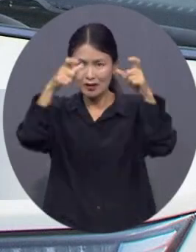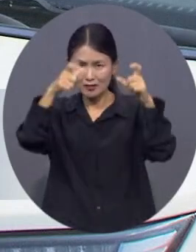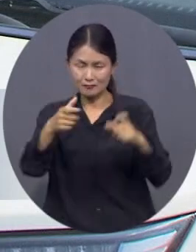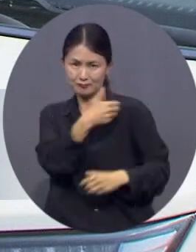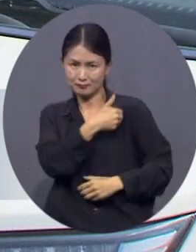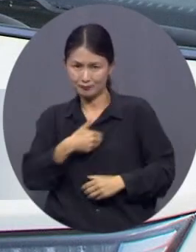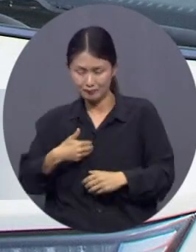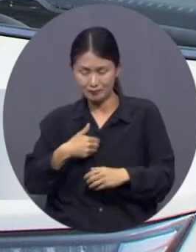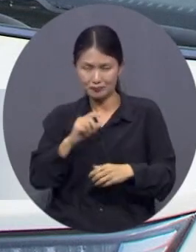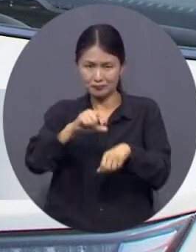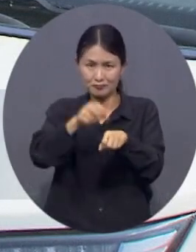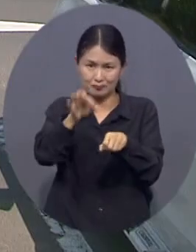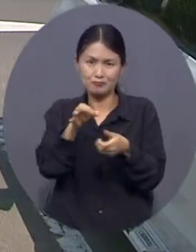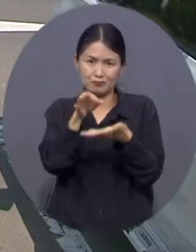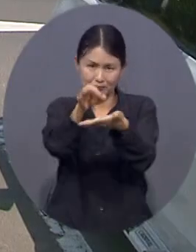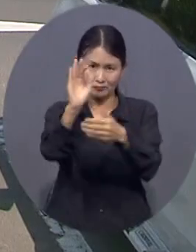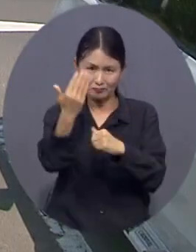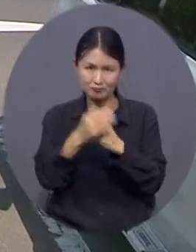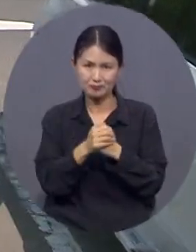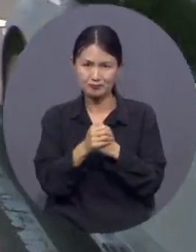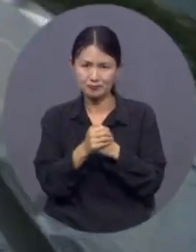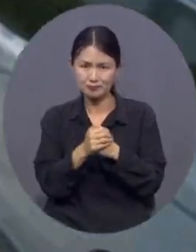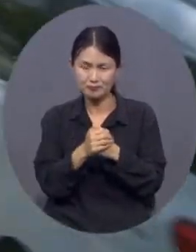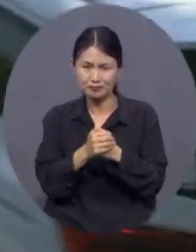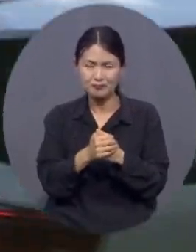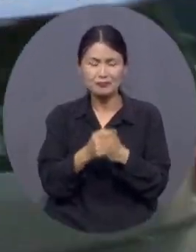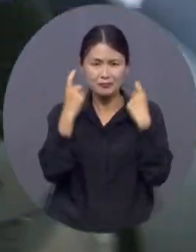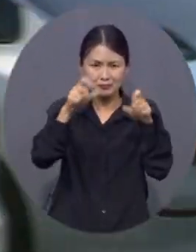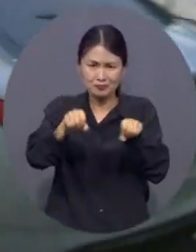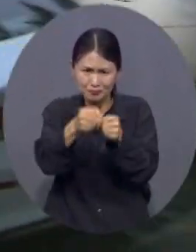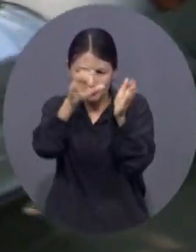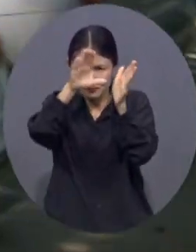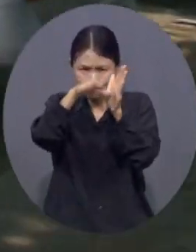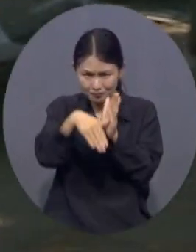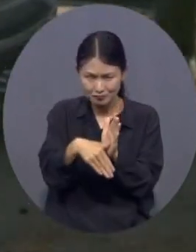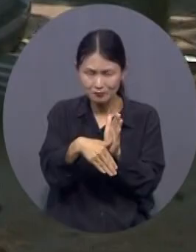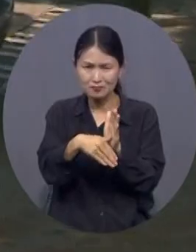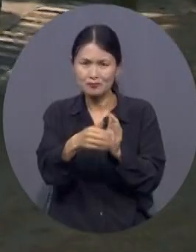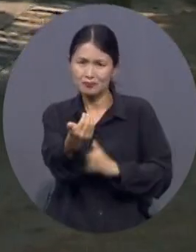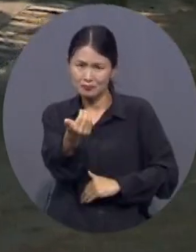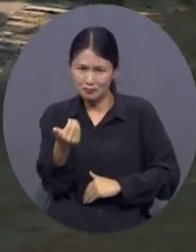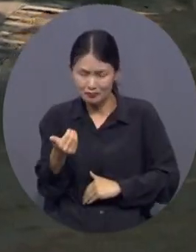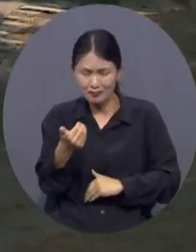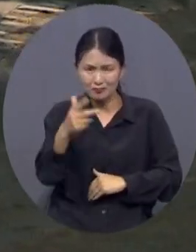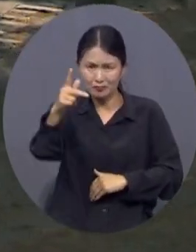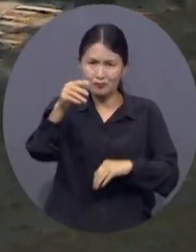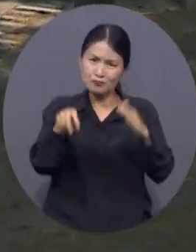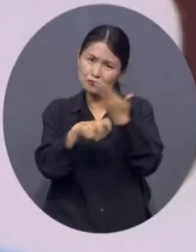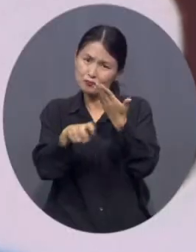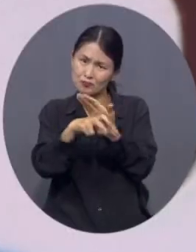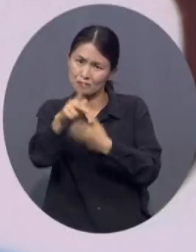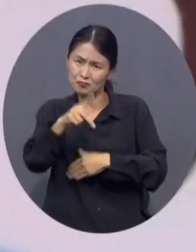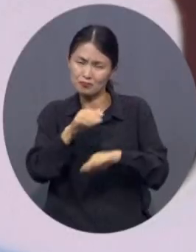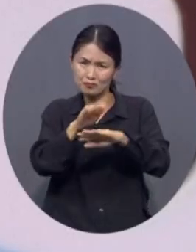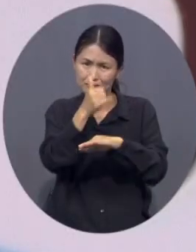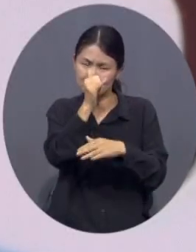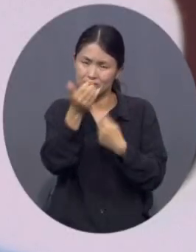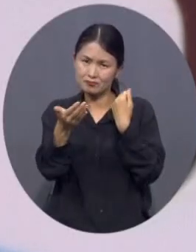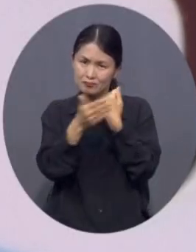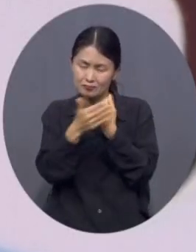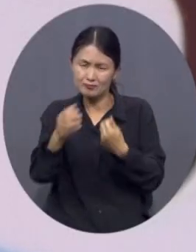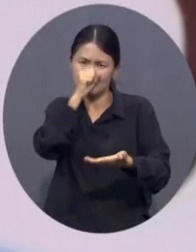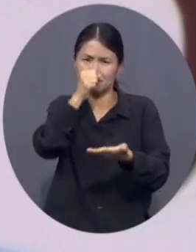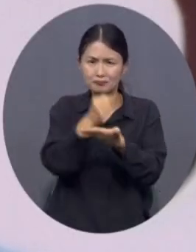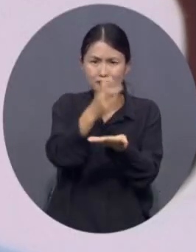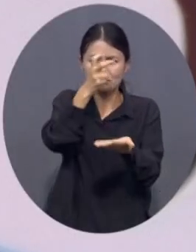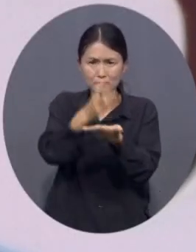부과토록 요청하고 있습니다. 성수기를 앞두고 불법 렌터카가 기승을 부리면서 합법적인 영업을 하는 업체들만